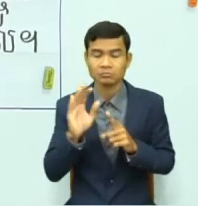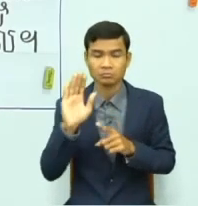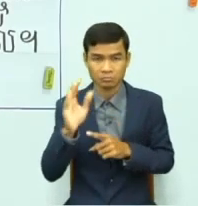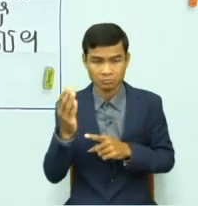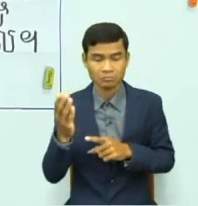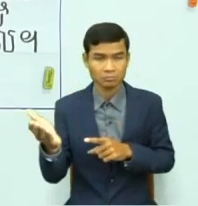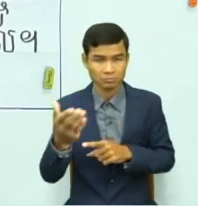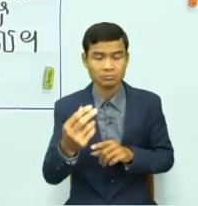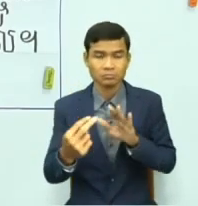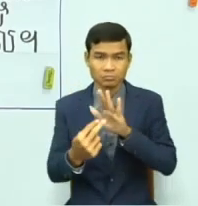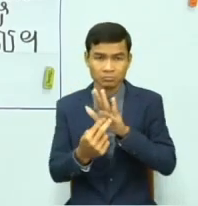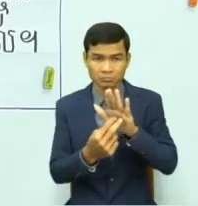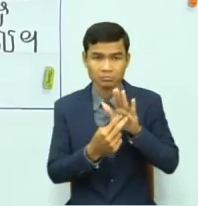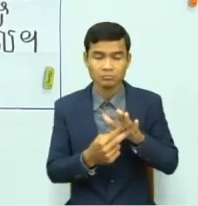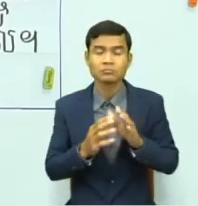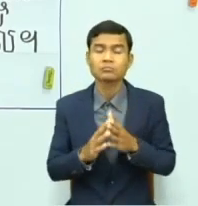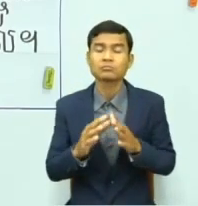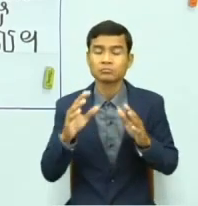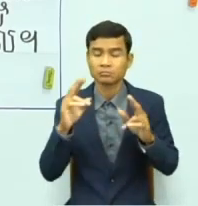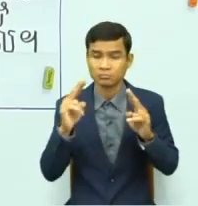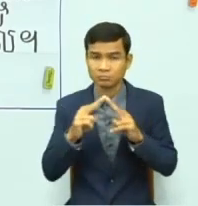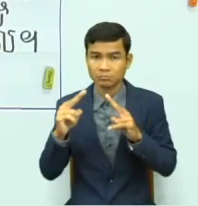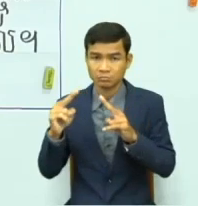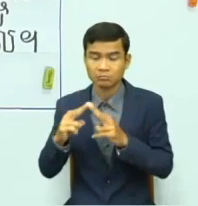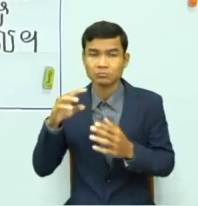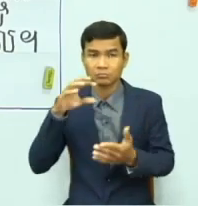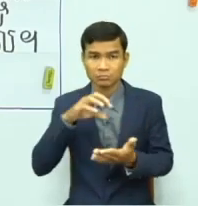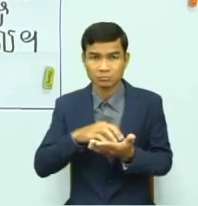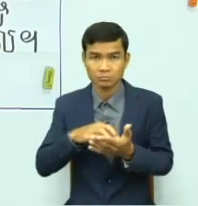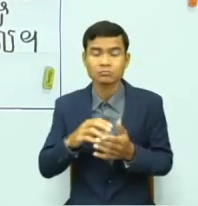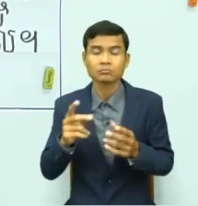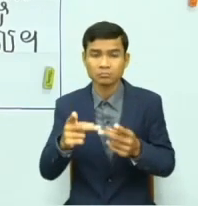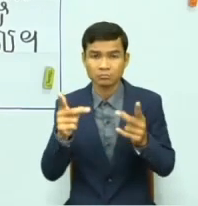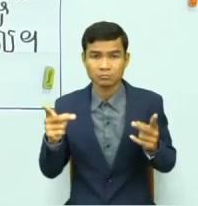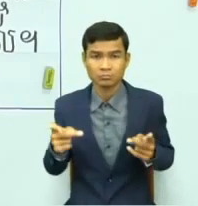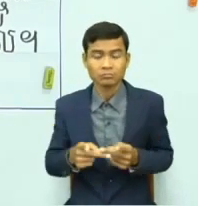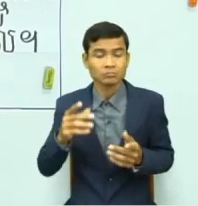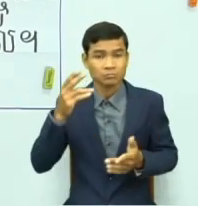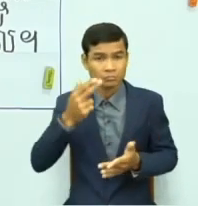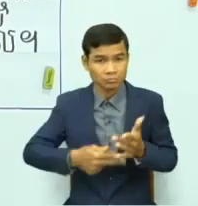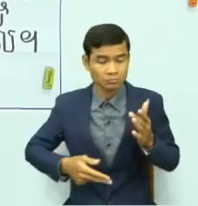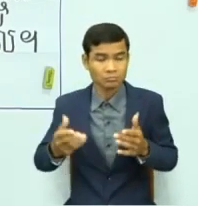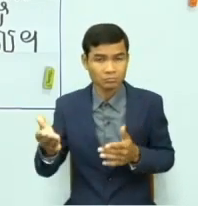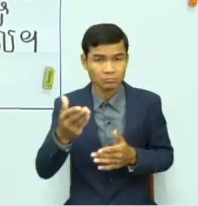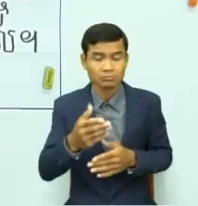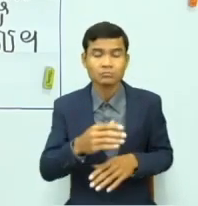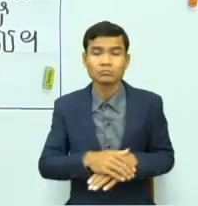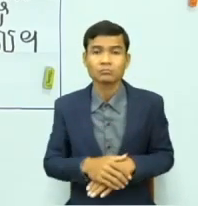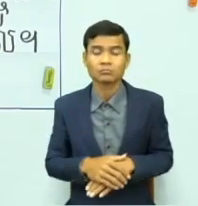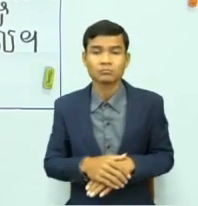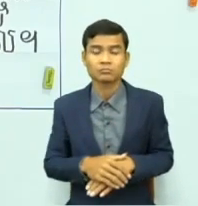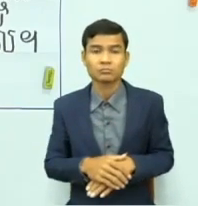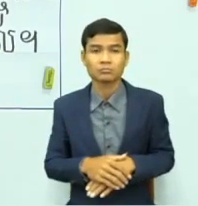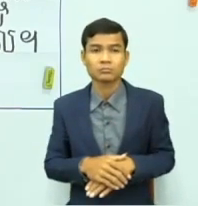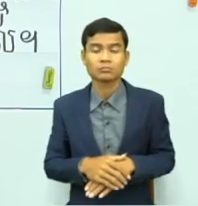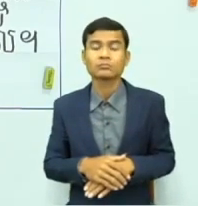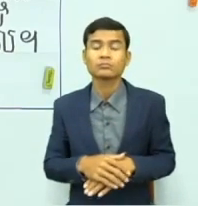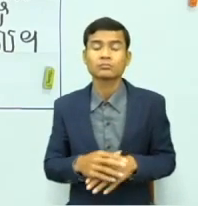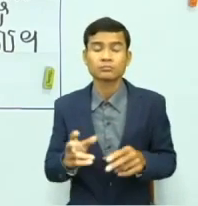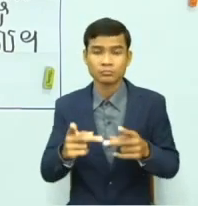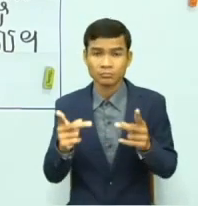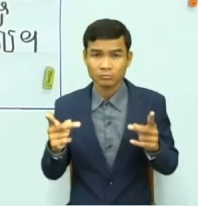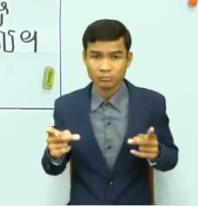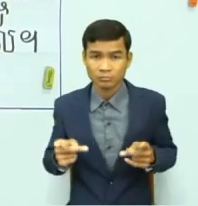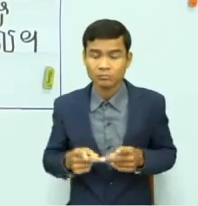chồng nguồn chà. Hai riêng tình đi Phnom Penh chia cần lại như vậy tới con. Chà mới con nạ chà lại bán. Chia cần